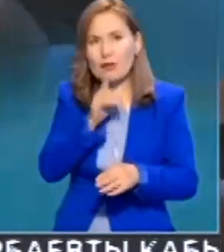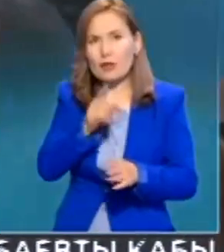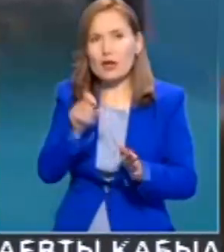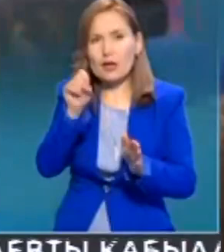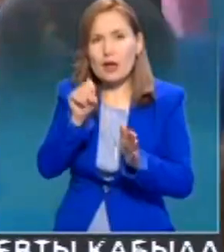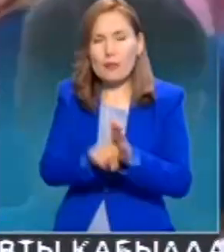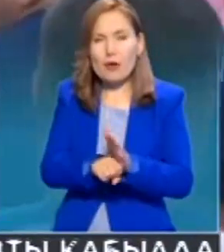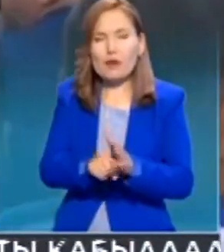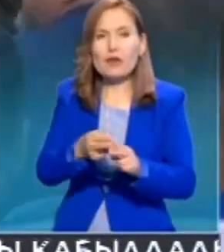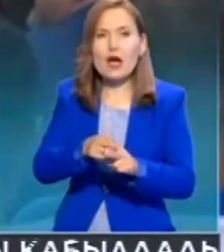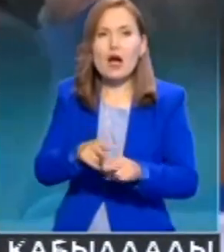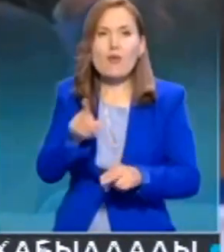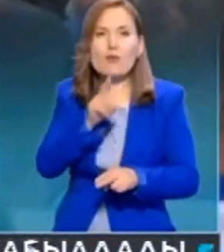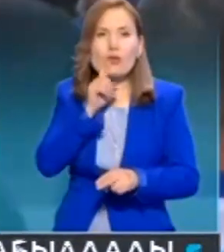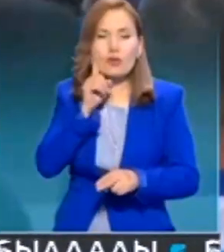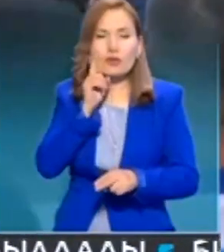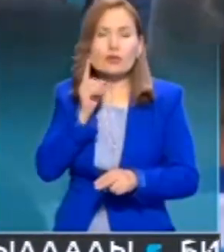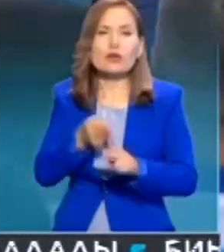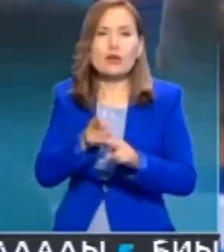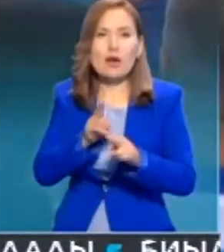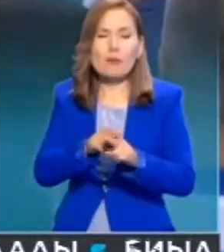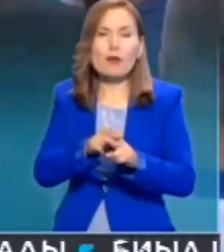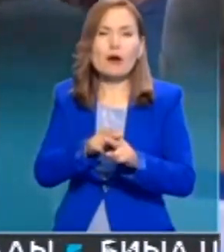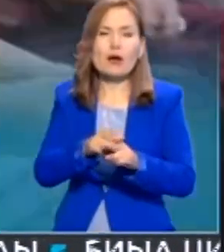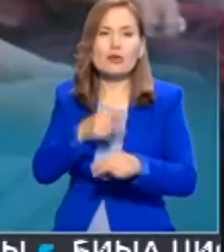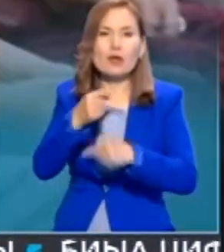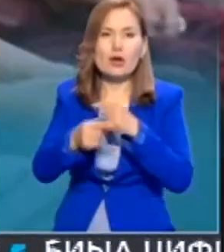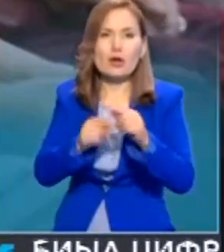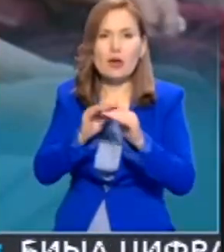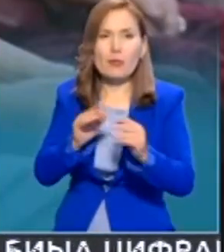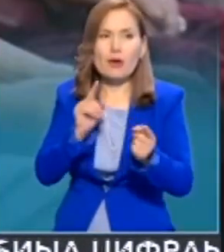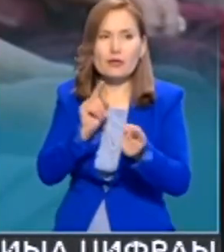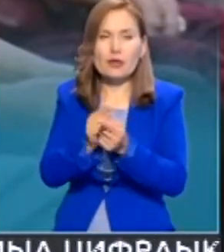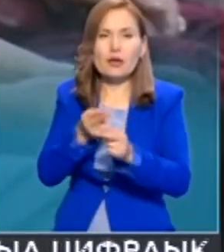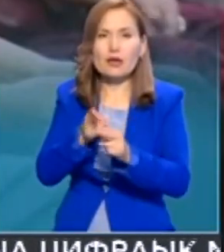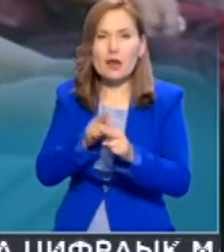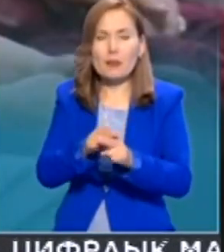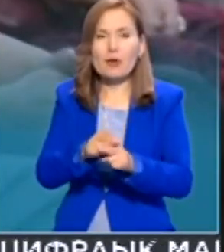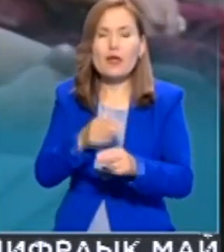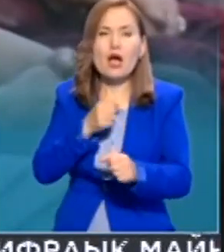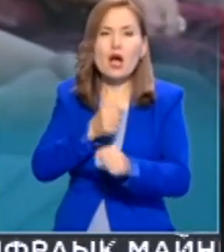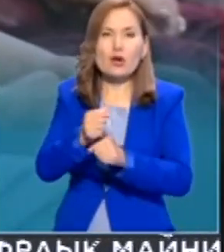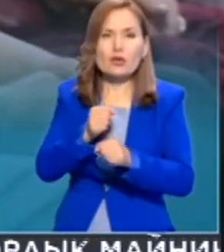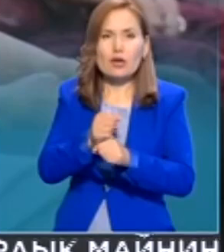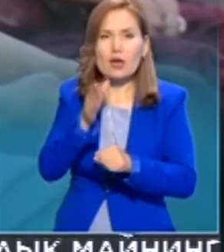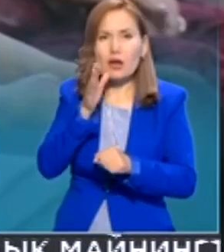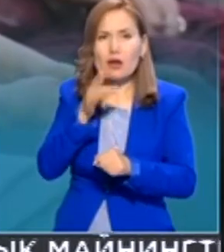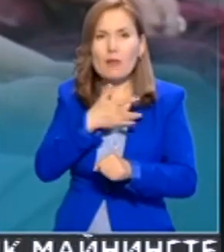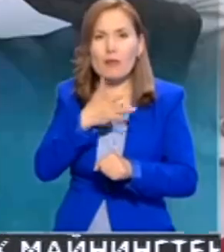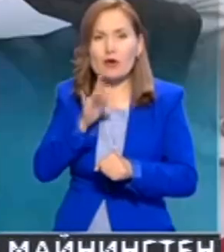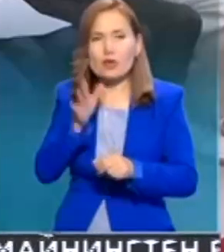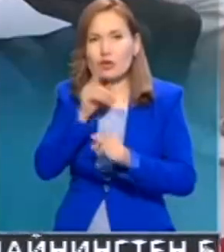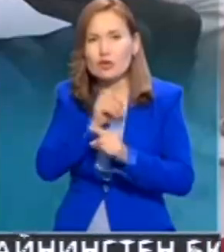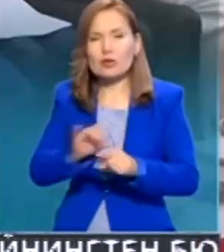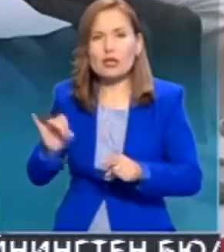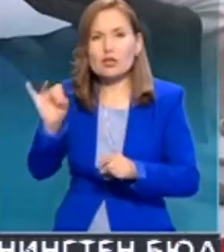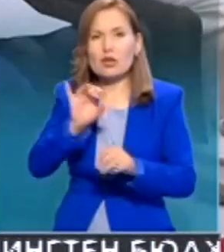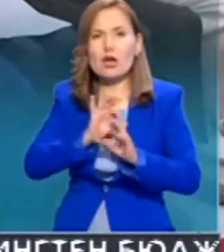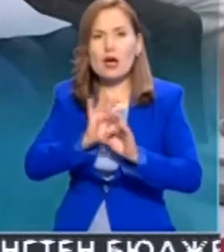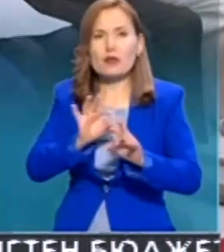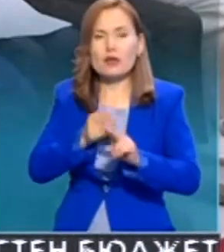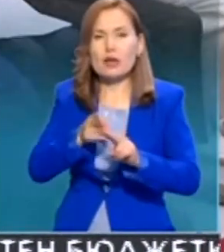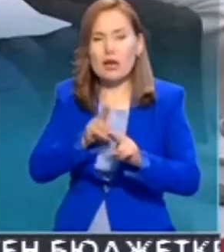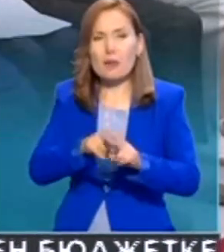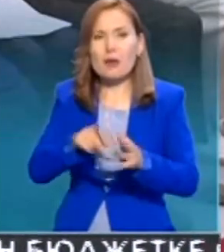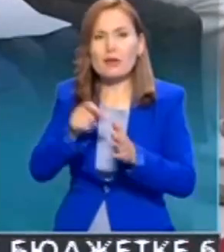жараған боздақтардың ұрпақтары қауышты. Жиналғандар ақтаңдақтарға құран бағыштап, қуғын сүргін жылдары туралы тың деректерді бөлісті. Шараға